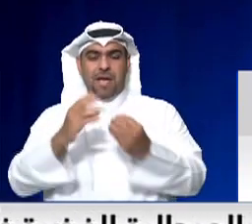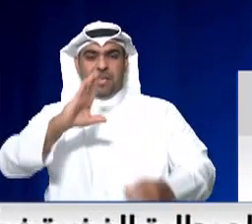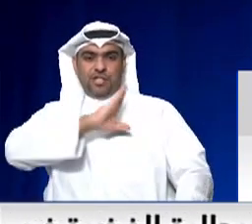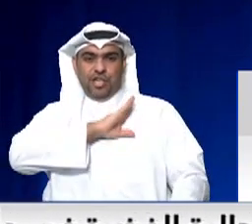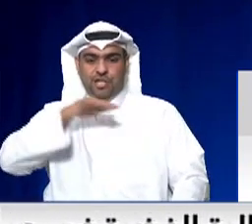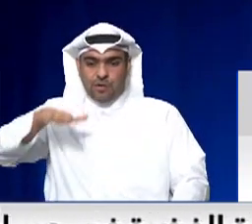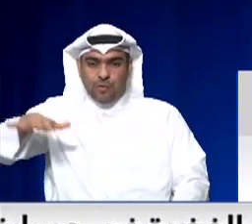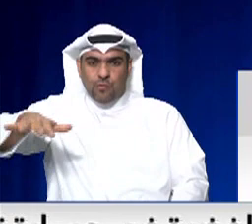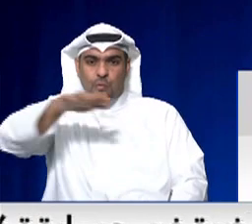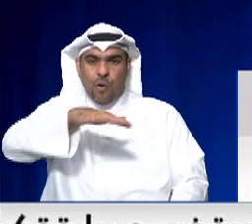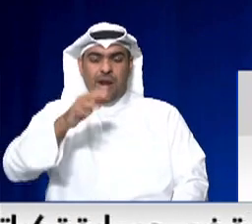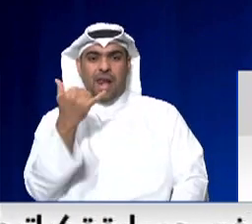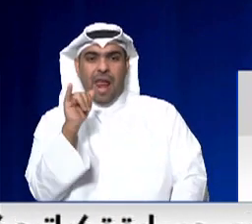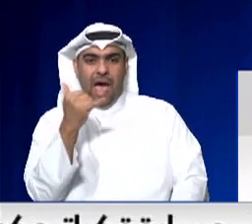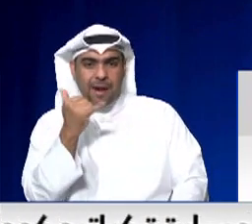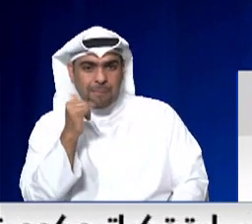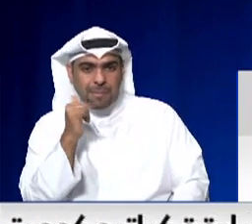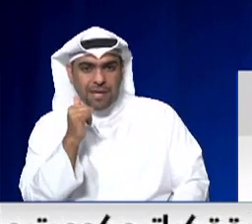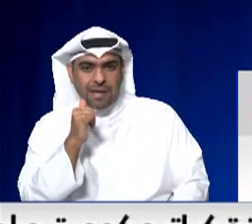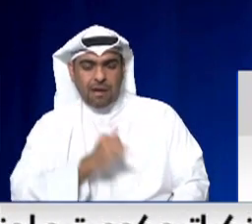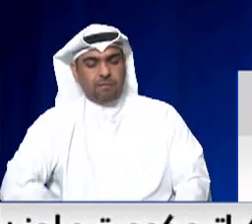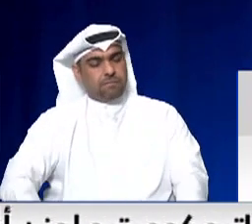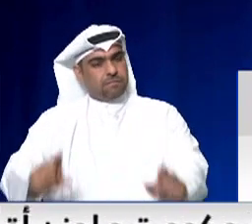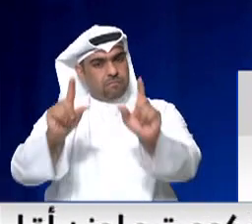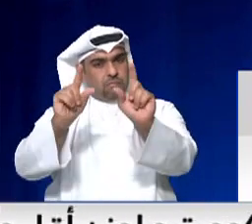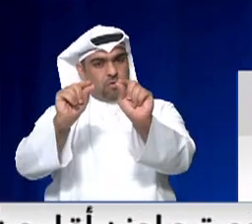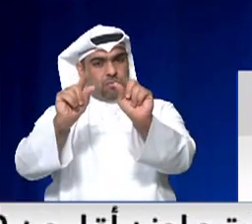العربية أروع ملاحم البطولة